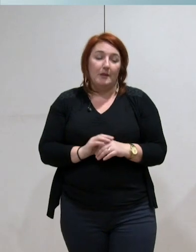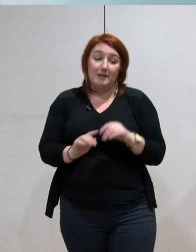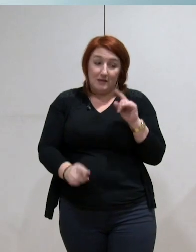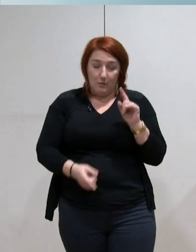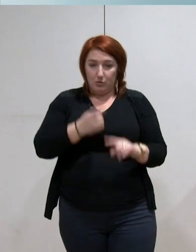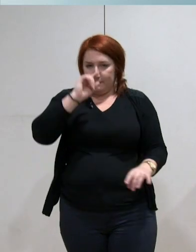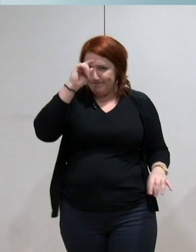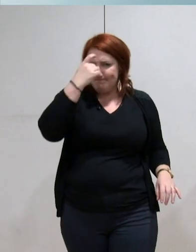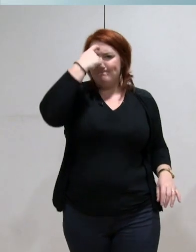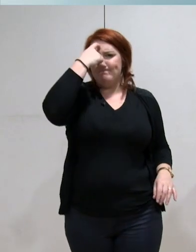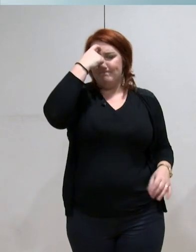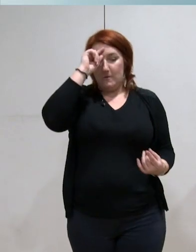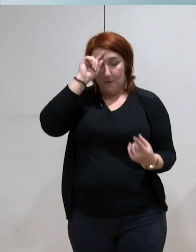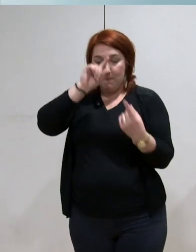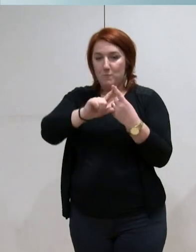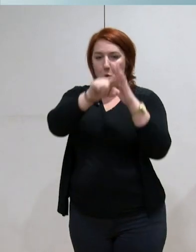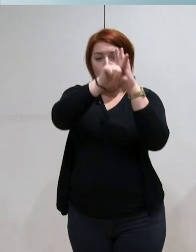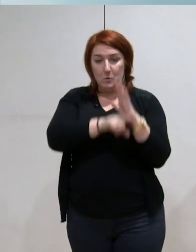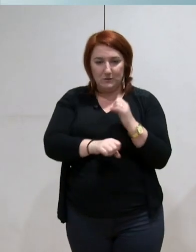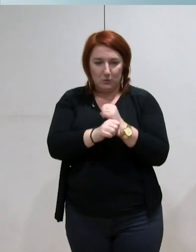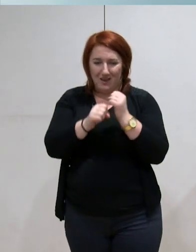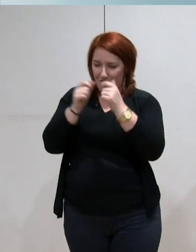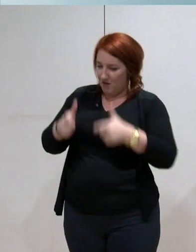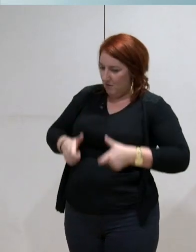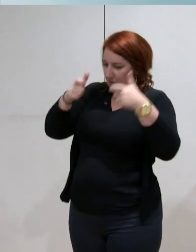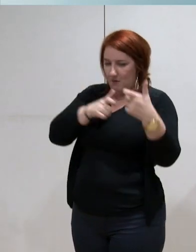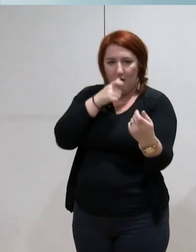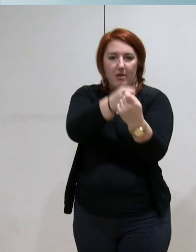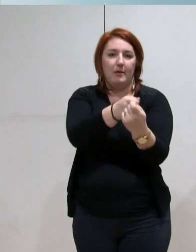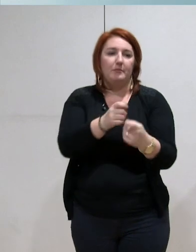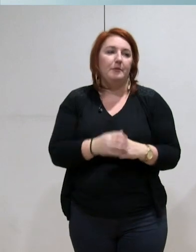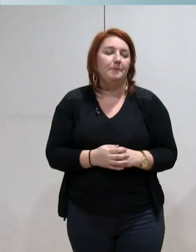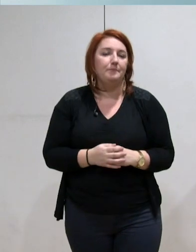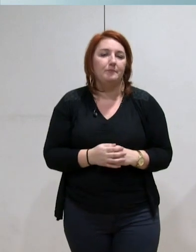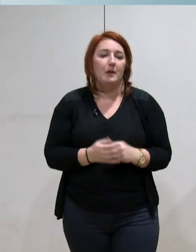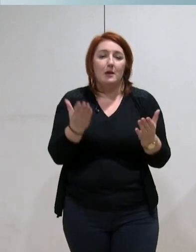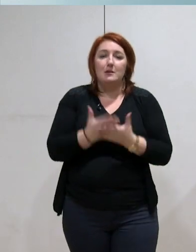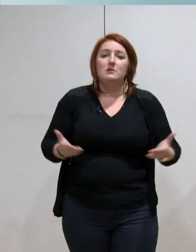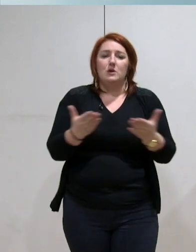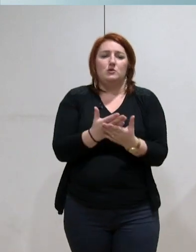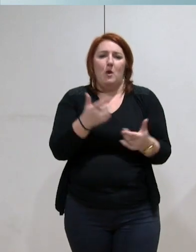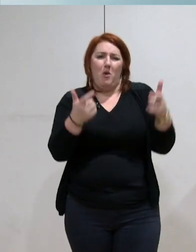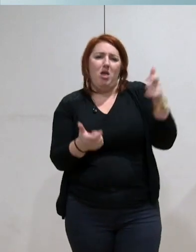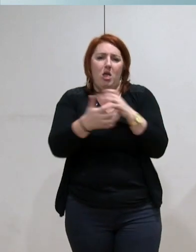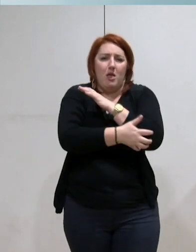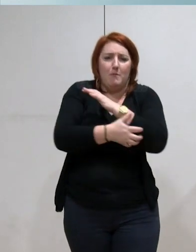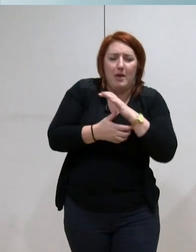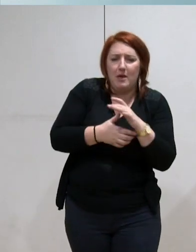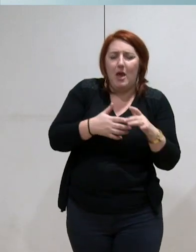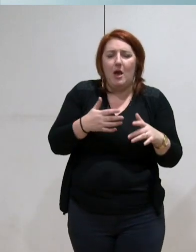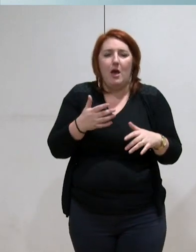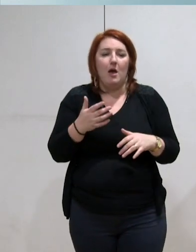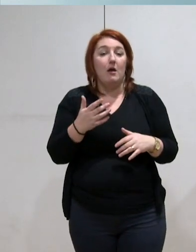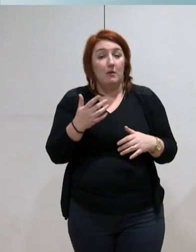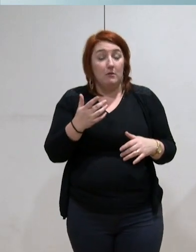répondre à ces conditions de travail lutter contre la précarité nous le faisons aussi nous avons pérenisé plus d'une